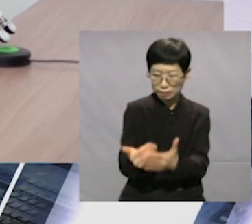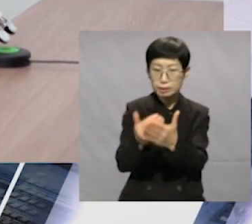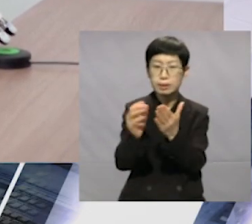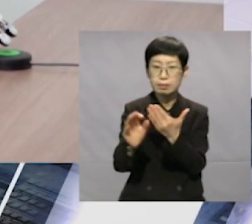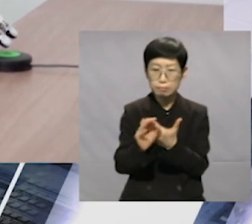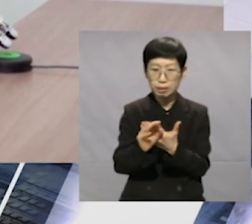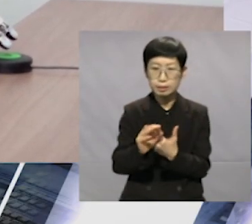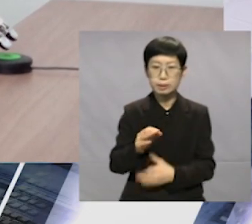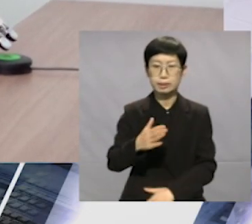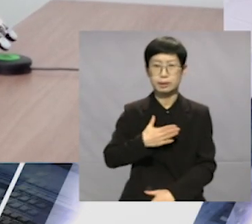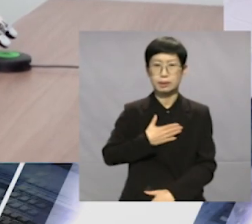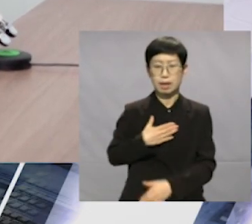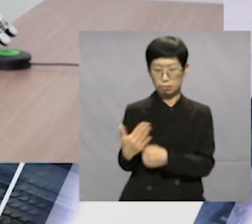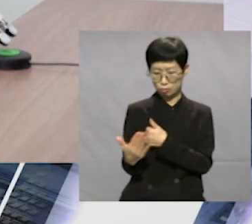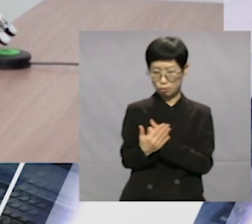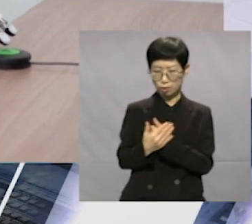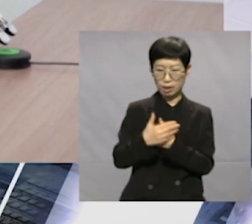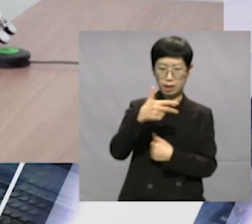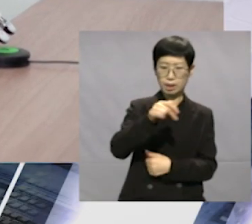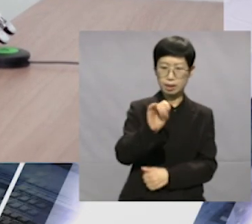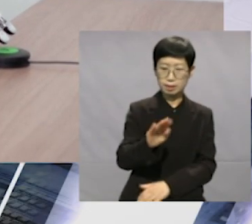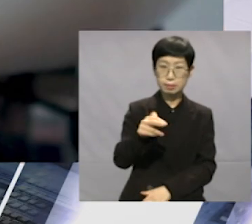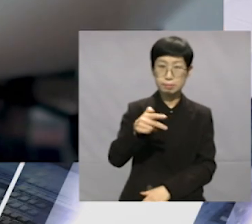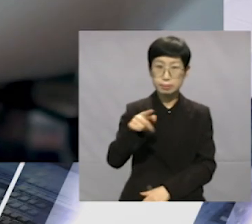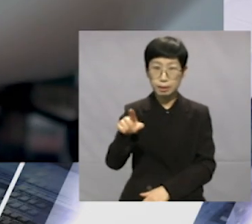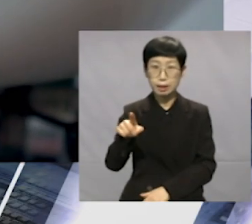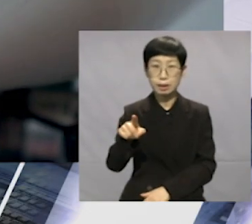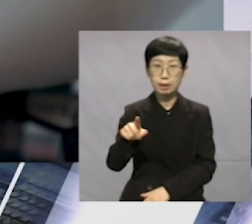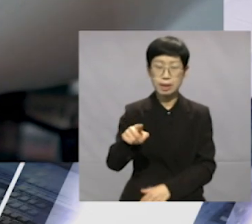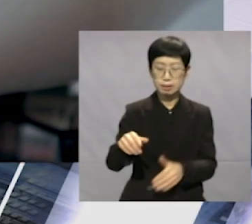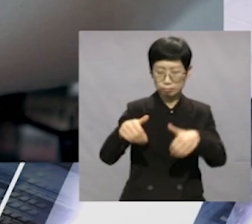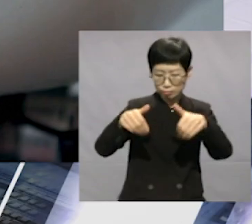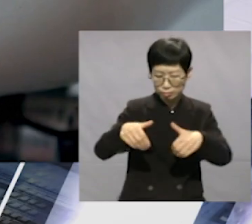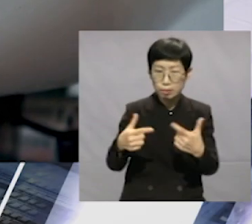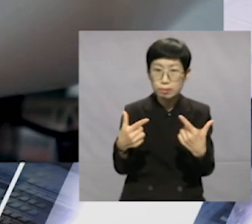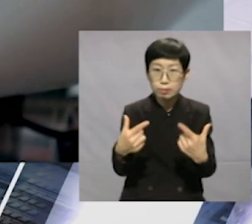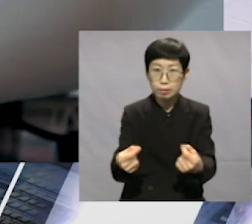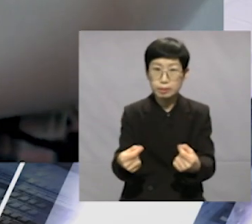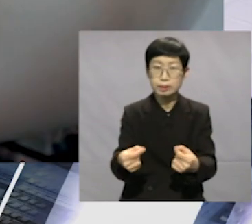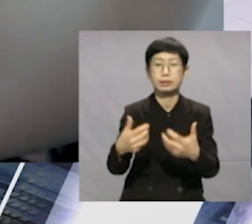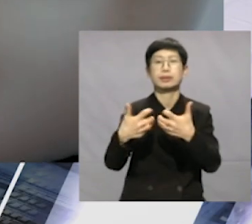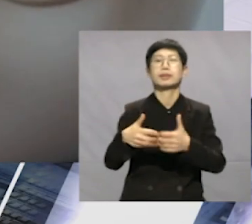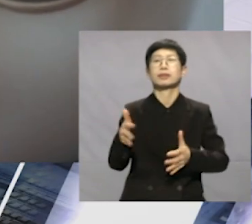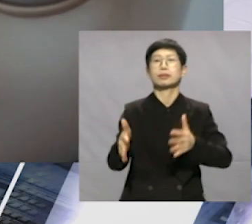내 집사 역할을 할 수 있는 그런 로봇들이 이제 가정으로 들어온다는 얘기입니다. 속속.